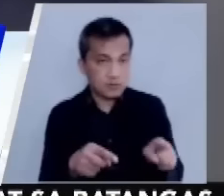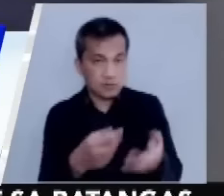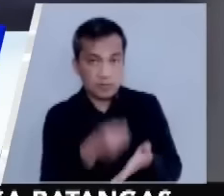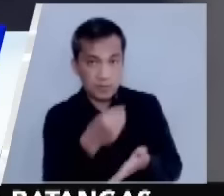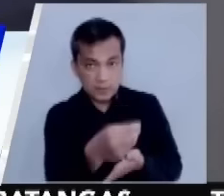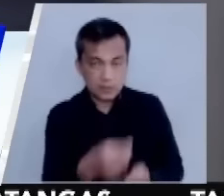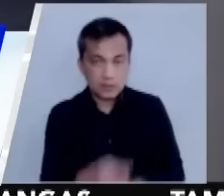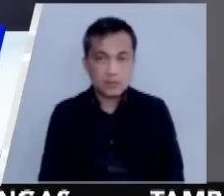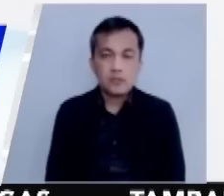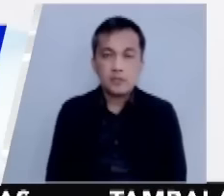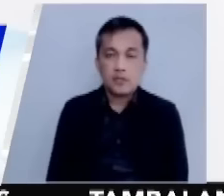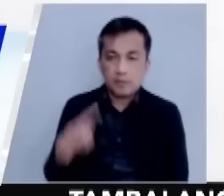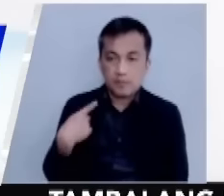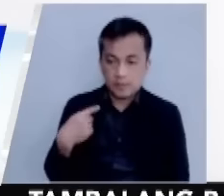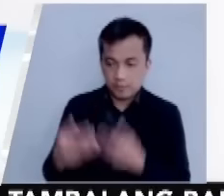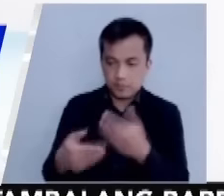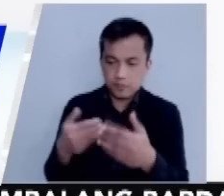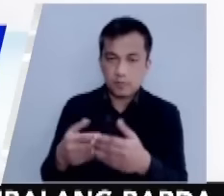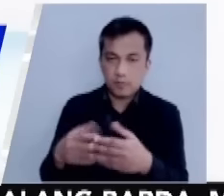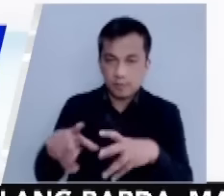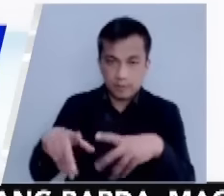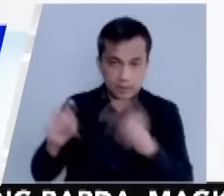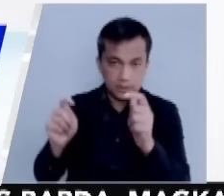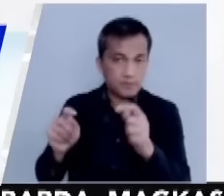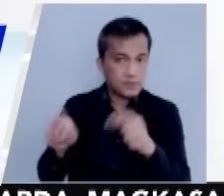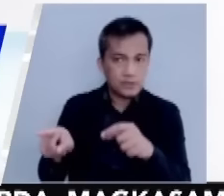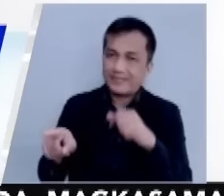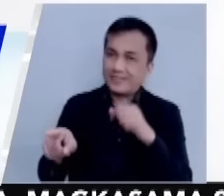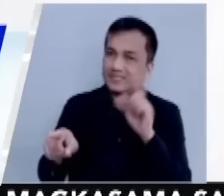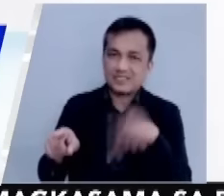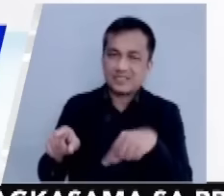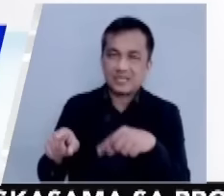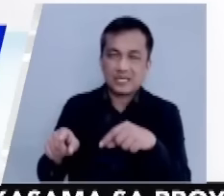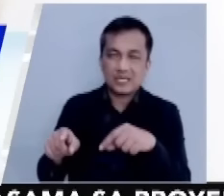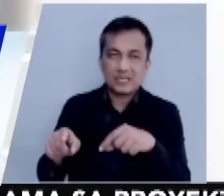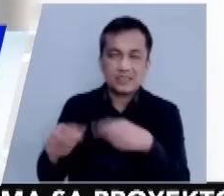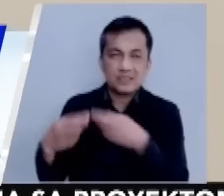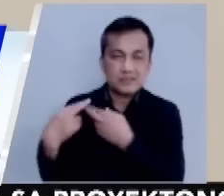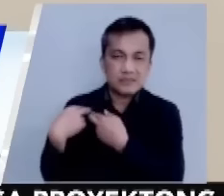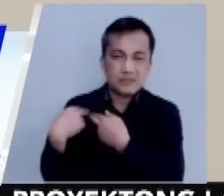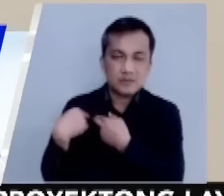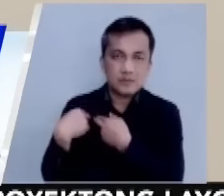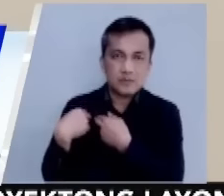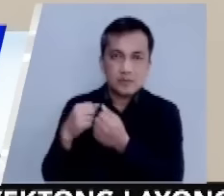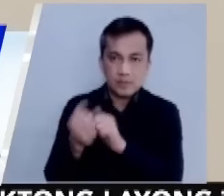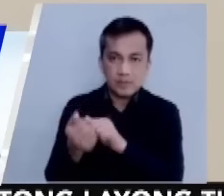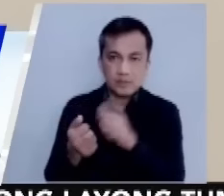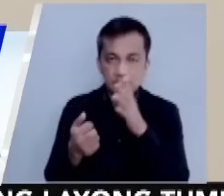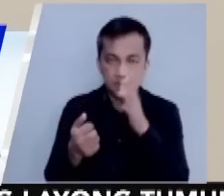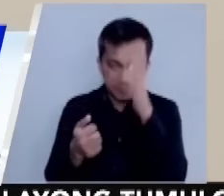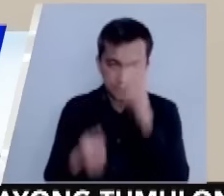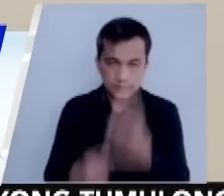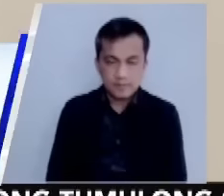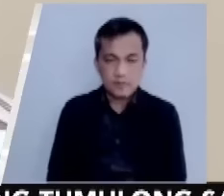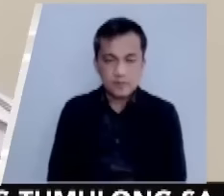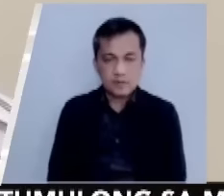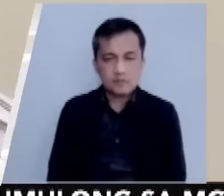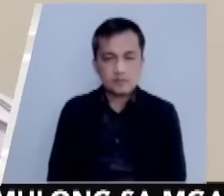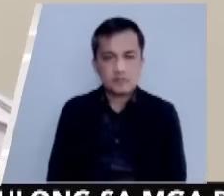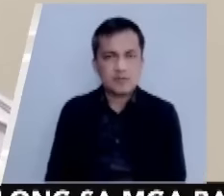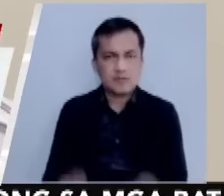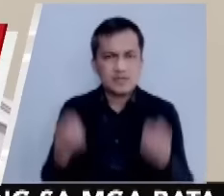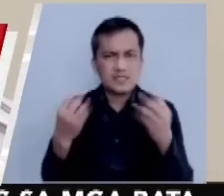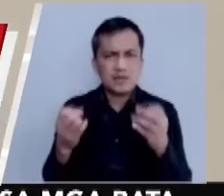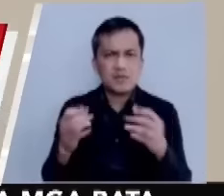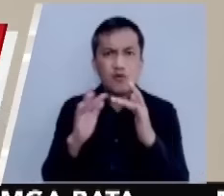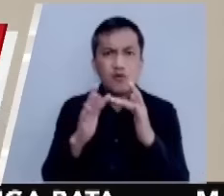proseso ng pagpapaampon kung hindi talaga kaya ang responsibilidad na maging magulang. Nagiging rampant na po yung online selling ng